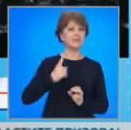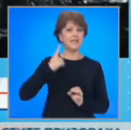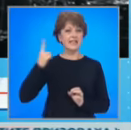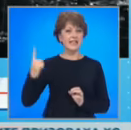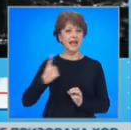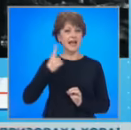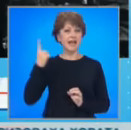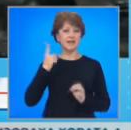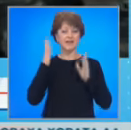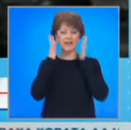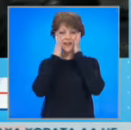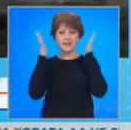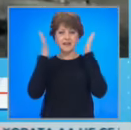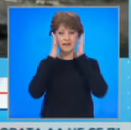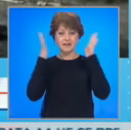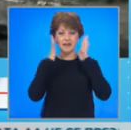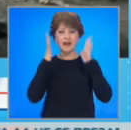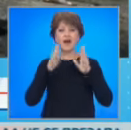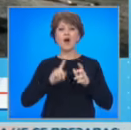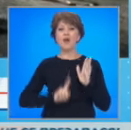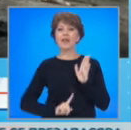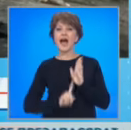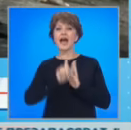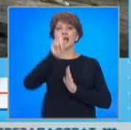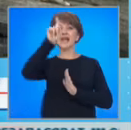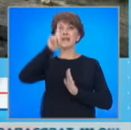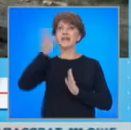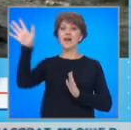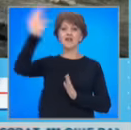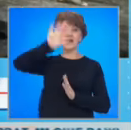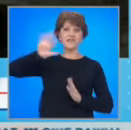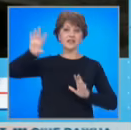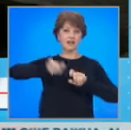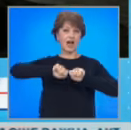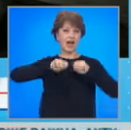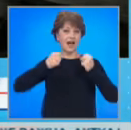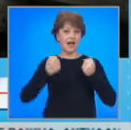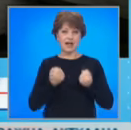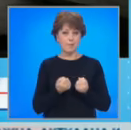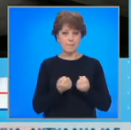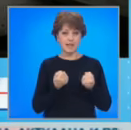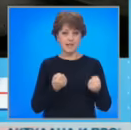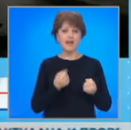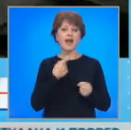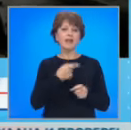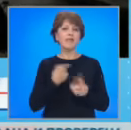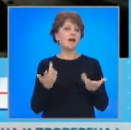звуците, тътена от разбитите ракети във въздуха от системата Арендом създадаха